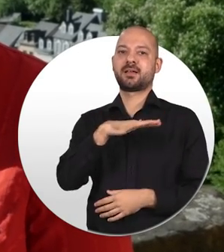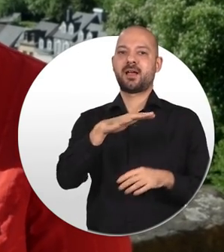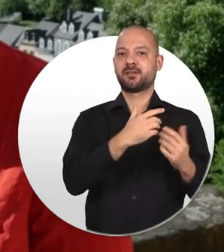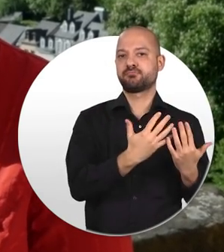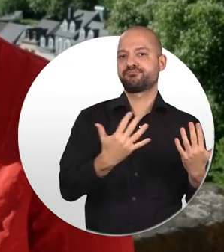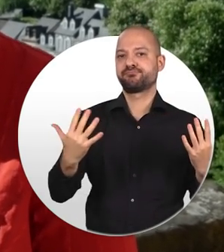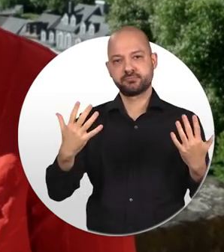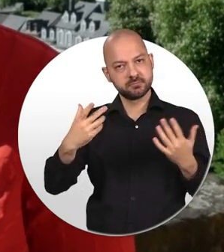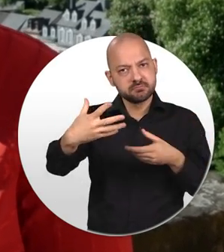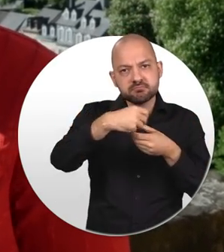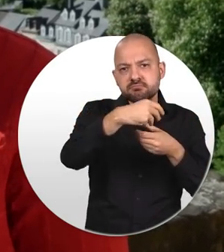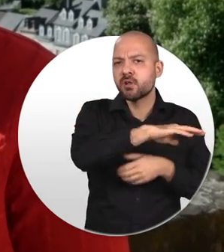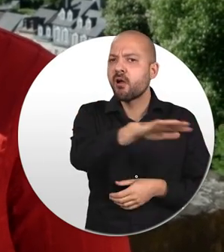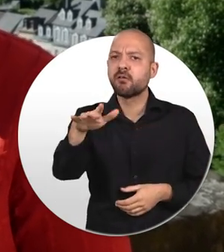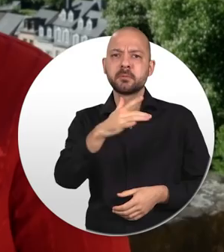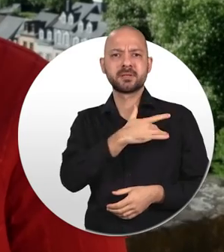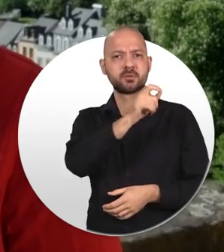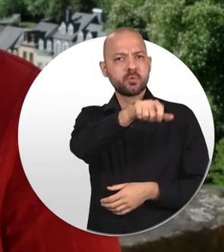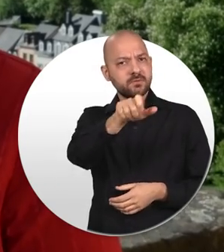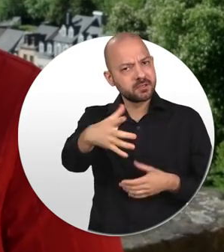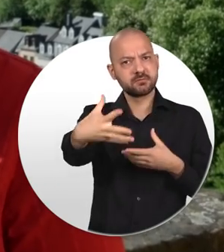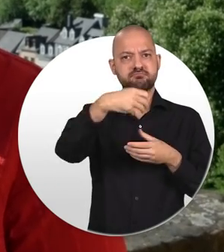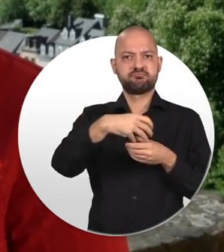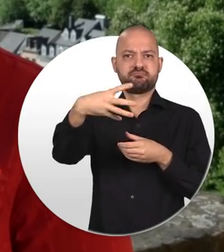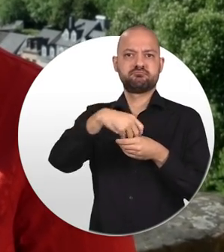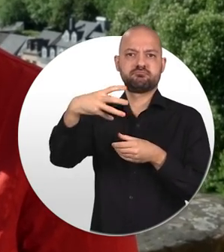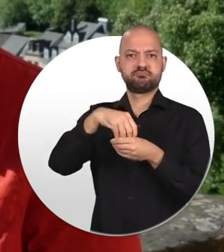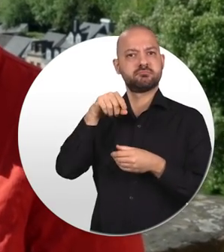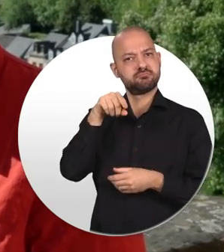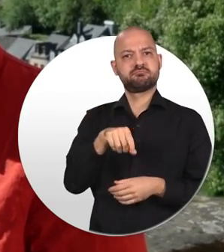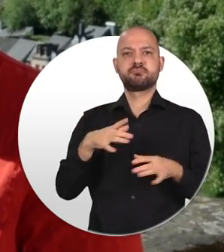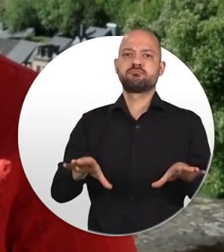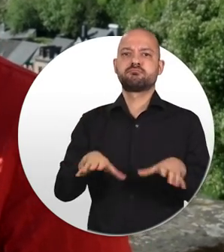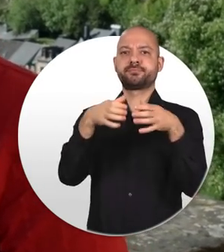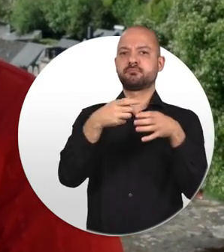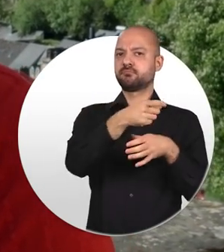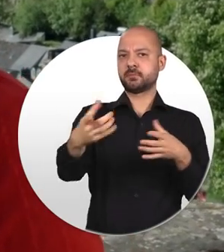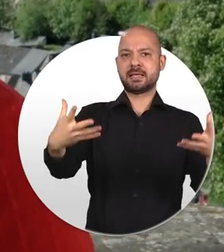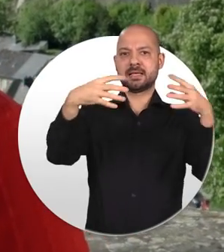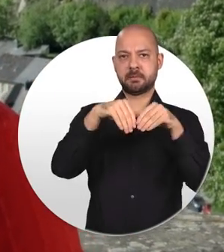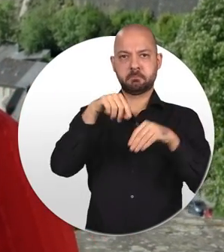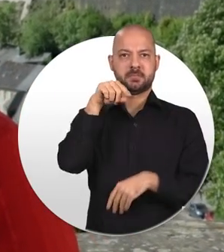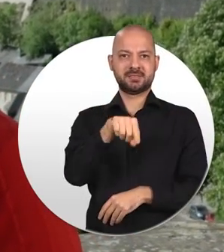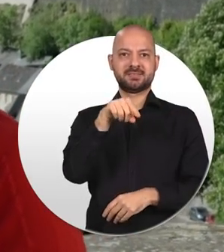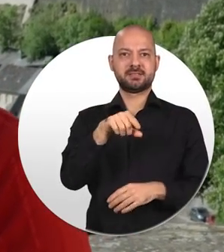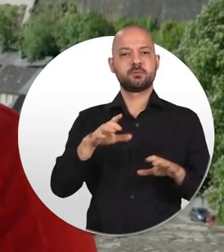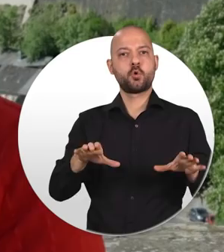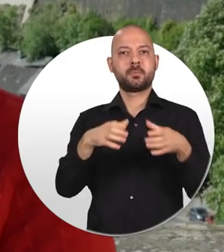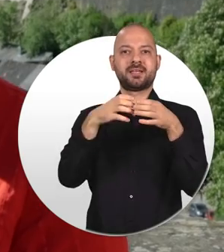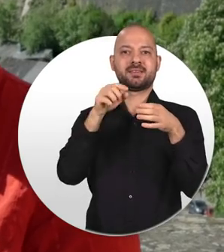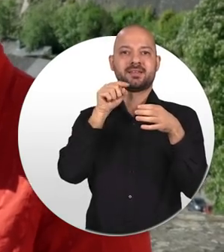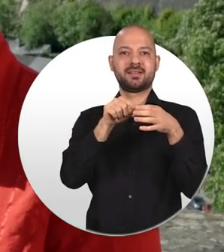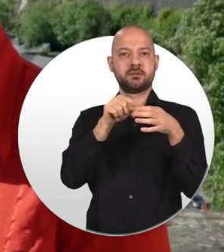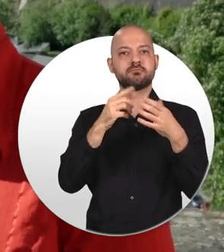Wichtig ist an allen Bereichen wirklich die Partizipation von den Betroffenen. Dafür haben wir auch ein Komitee Partizipativ, den wir ins